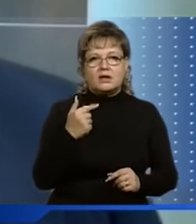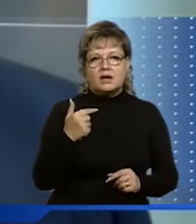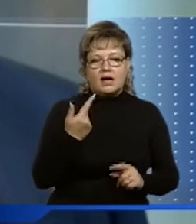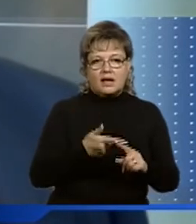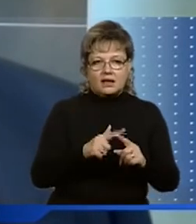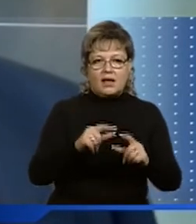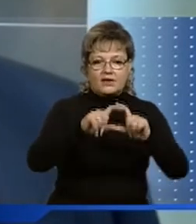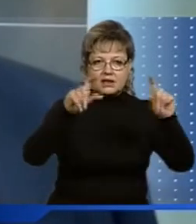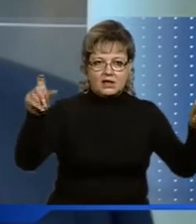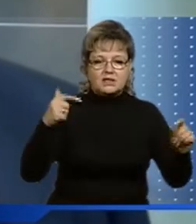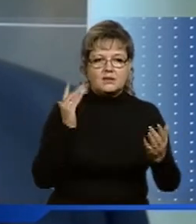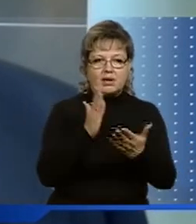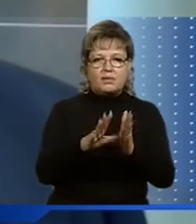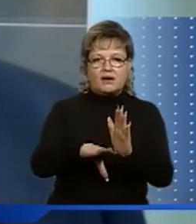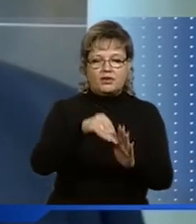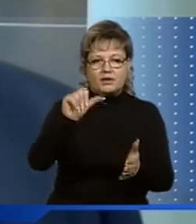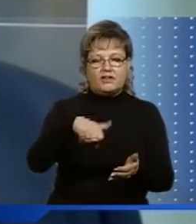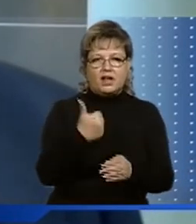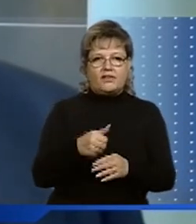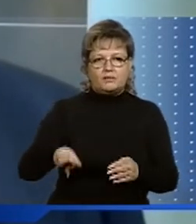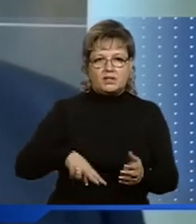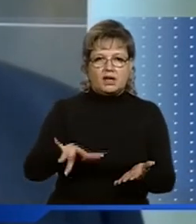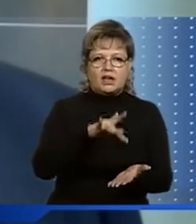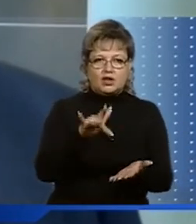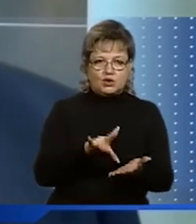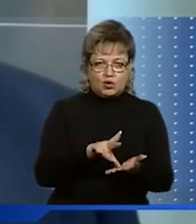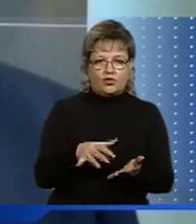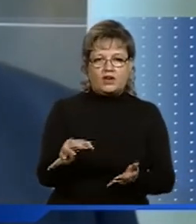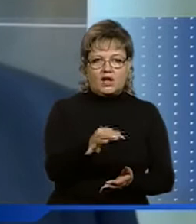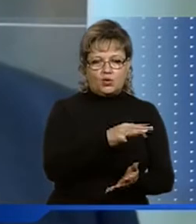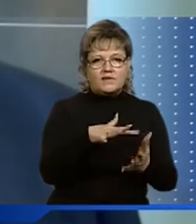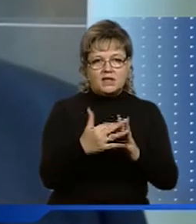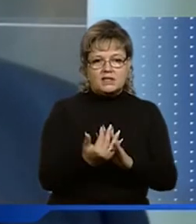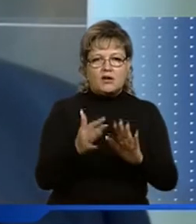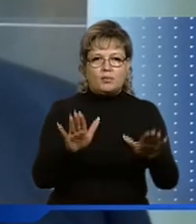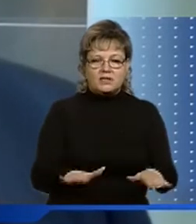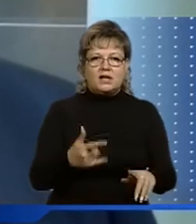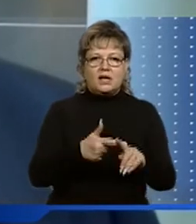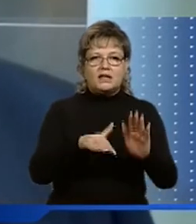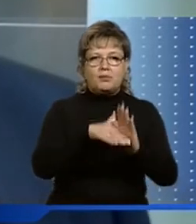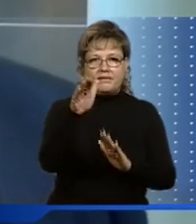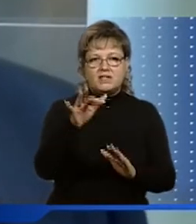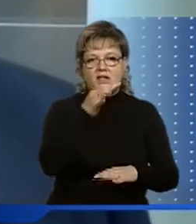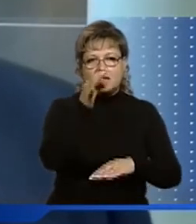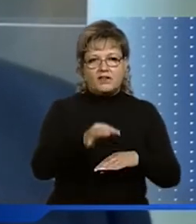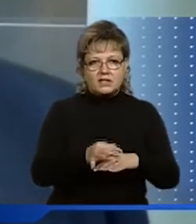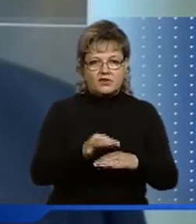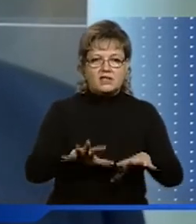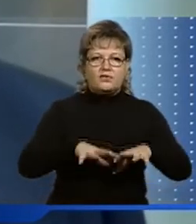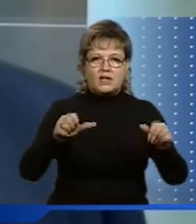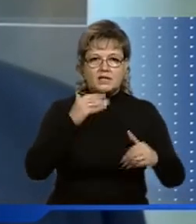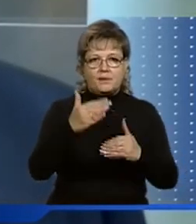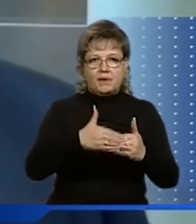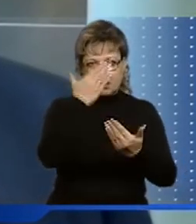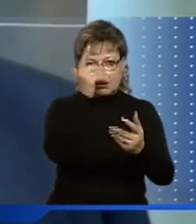главный тезис – это возвращение прямых выборов глав администрации городов и районов непосредственно населения. Это позволит повысить ответственность власти